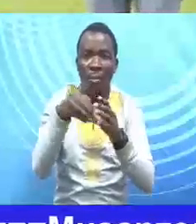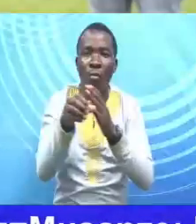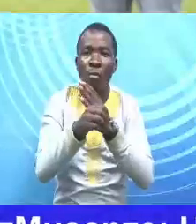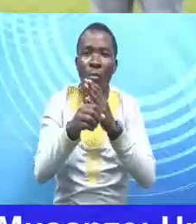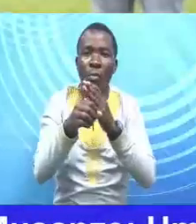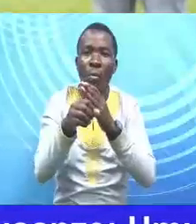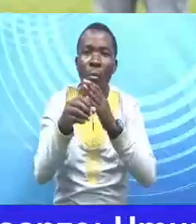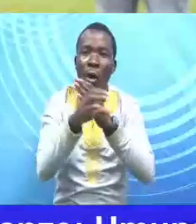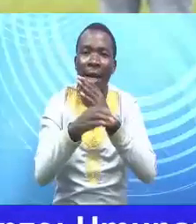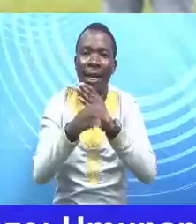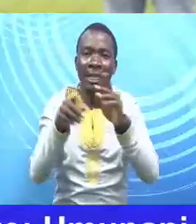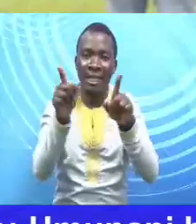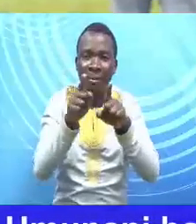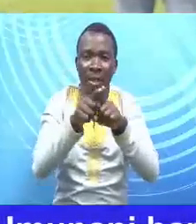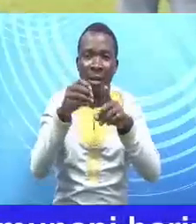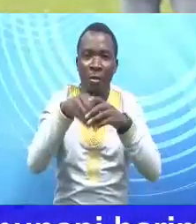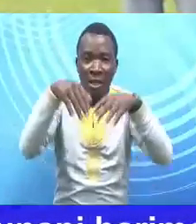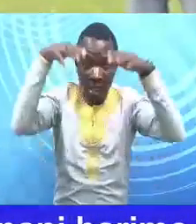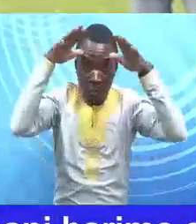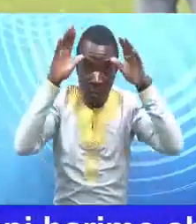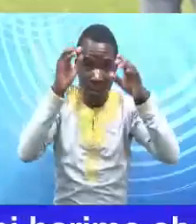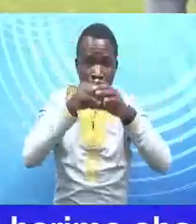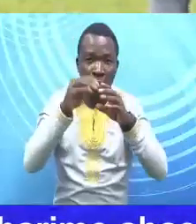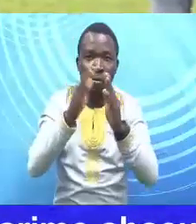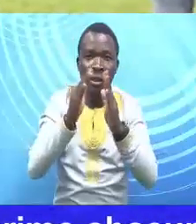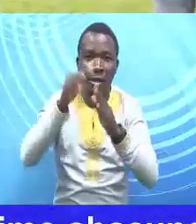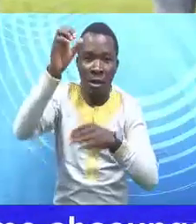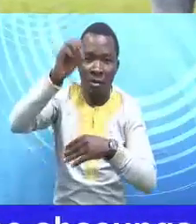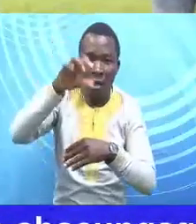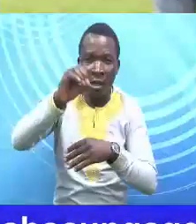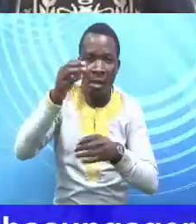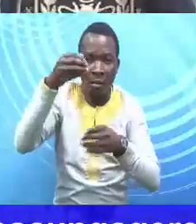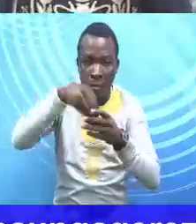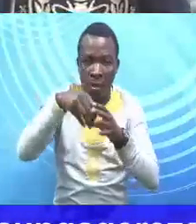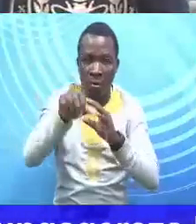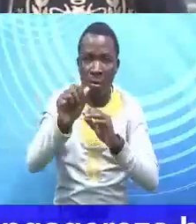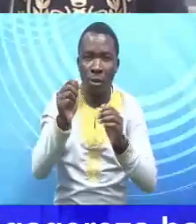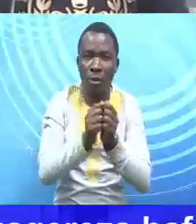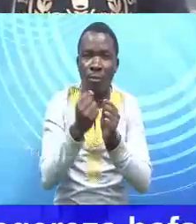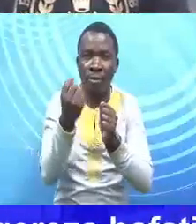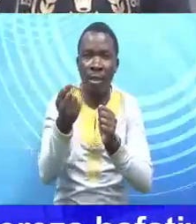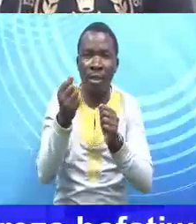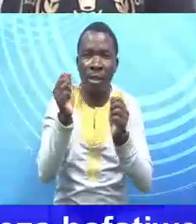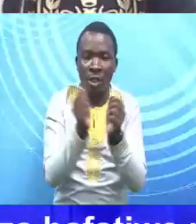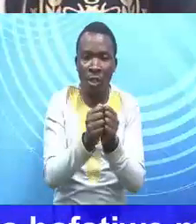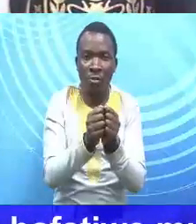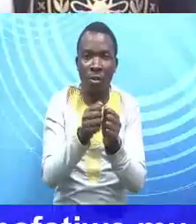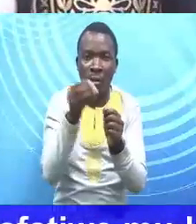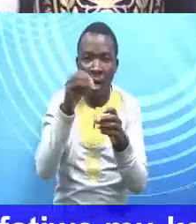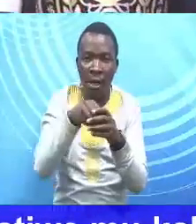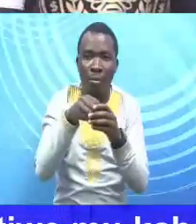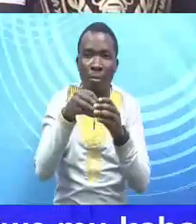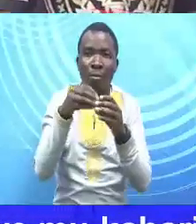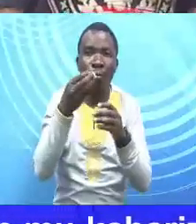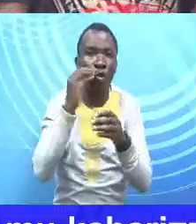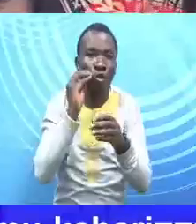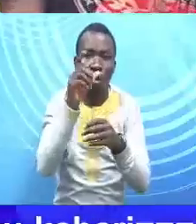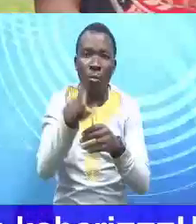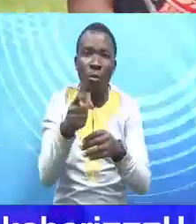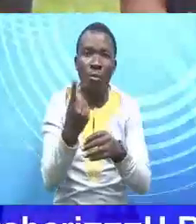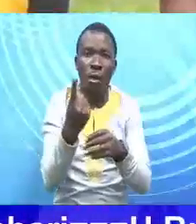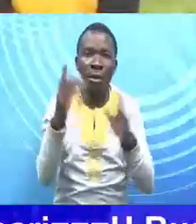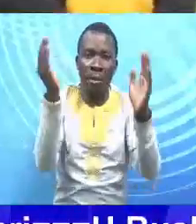wa Nyamirambo mu karere ka Nyarugenge mu mujyi wa Kigali muri aba ngabo kwari 15 icumi muri bo bakaba bari mu rugo rw'umuntu umwe bateranye hari umukobwa